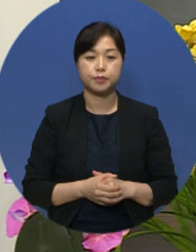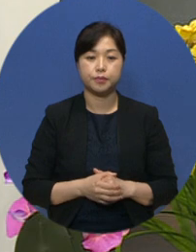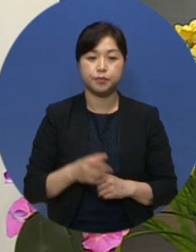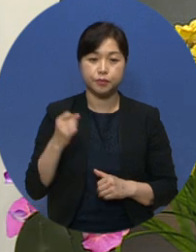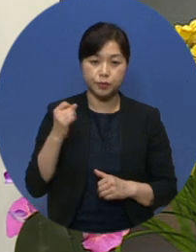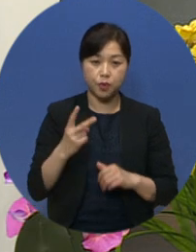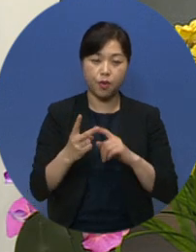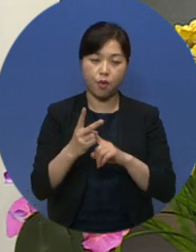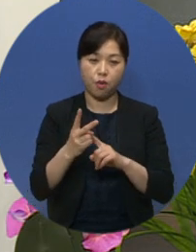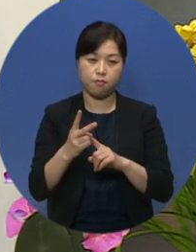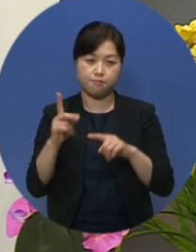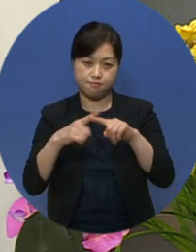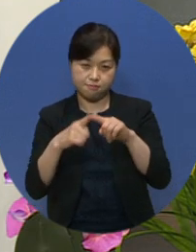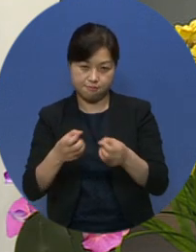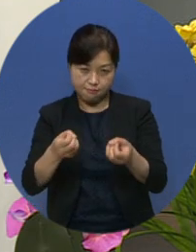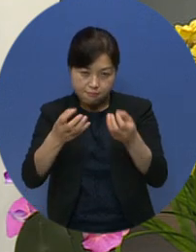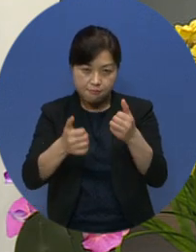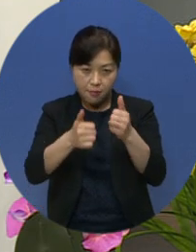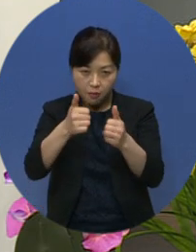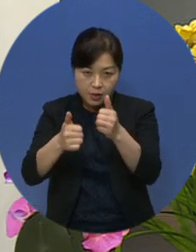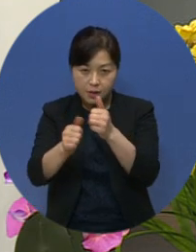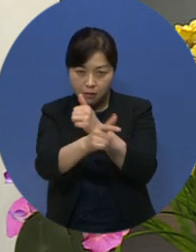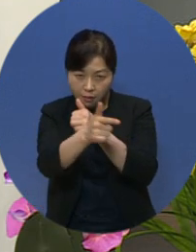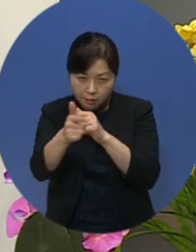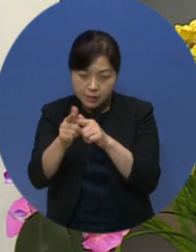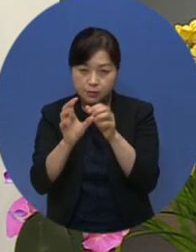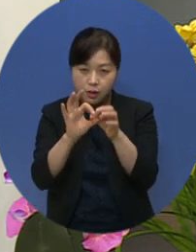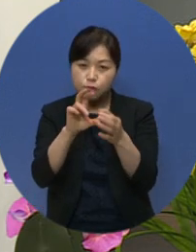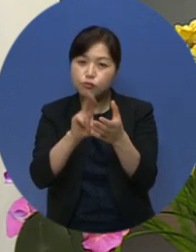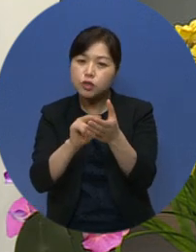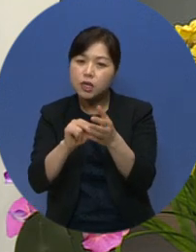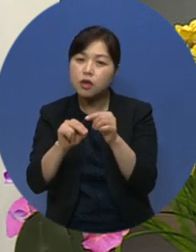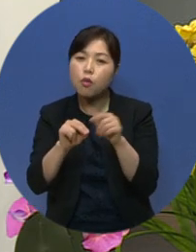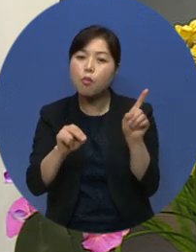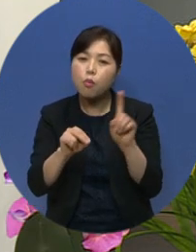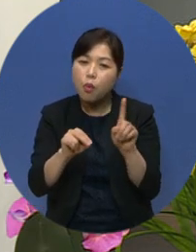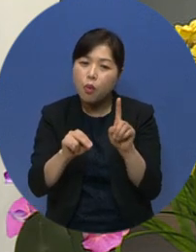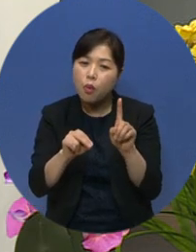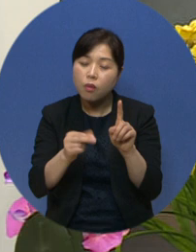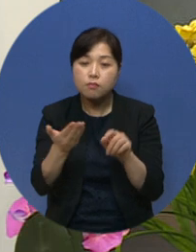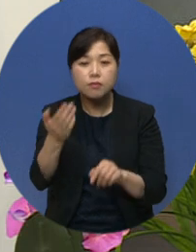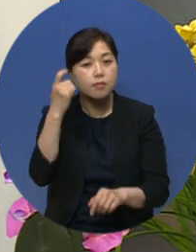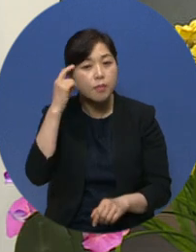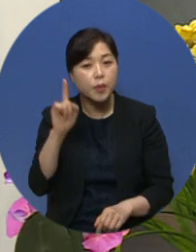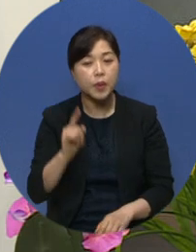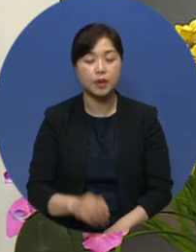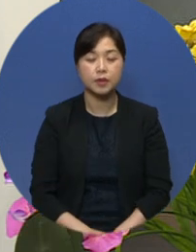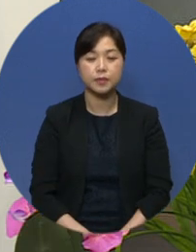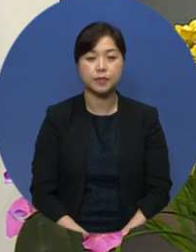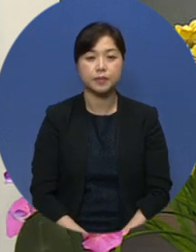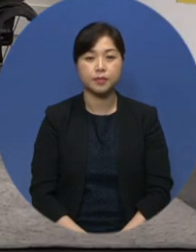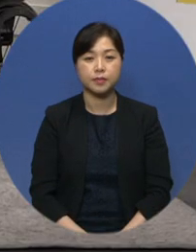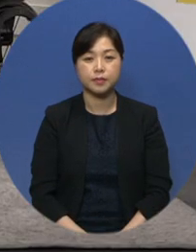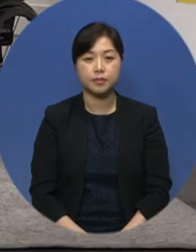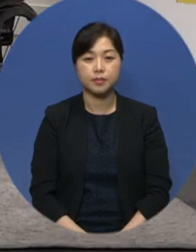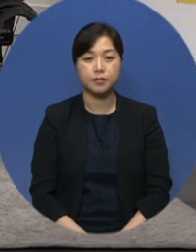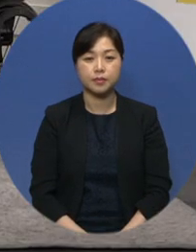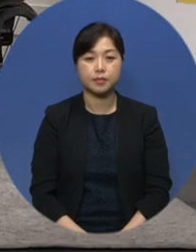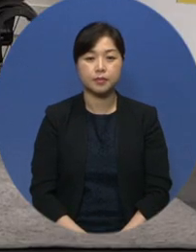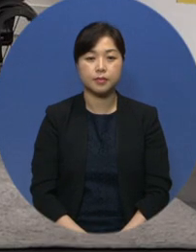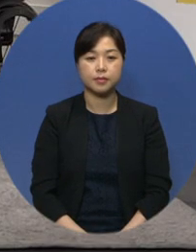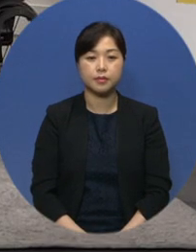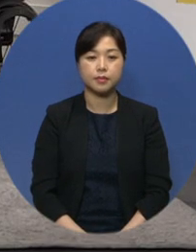대비한 여러 가지의 문제점을 무엇으로 생각을 하시는지 어떤 것 그래서 이제 우리